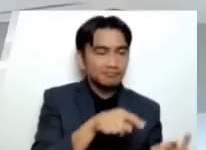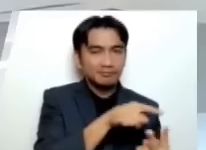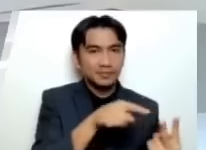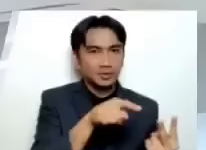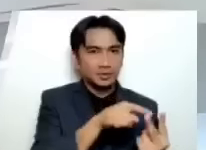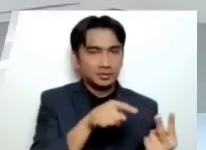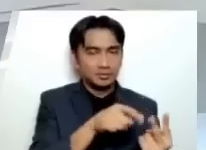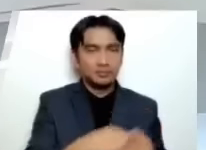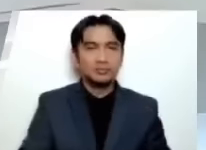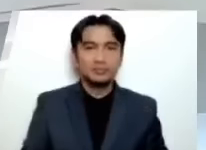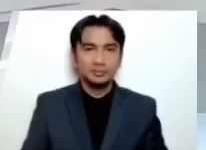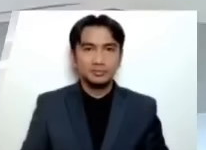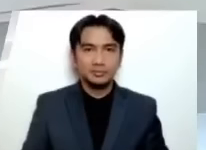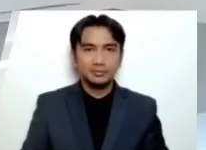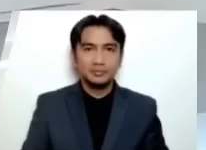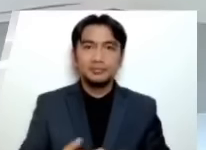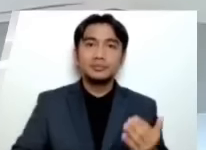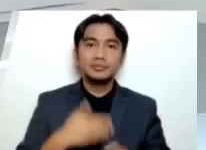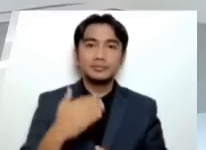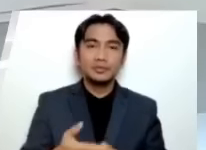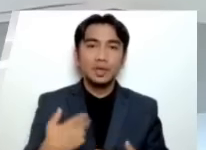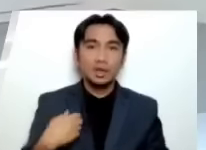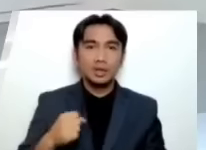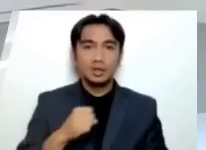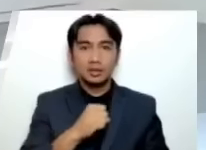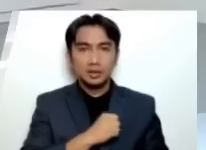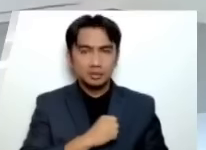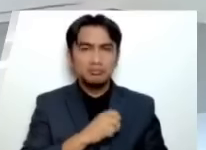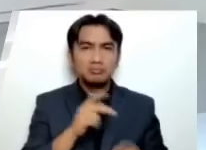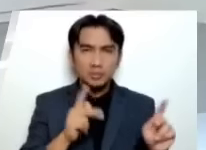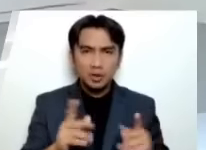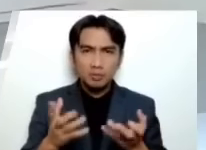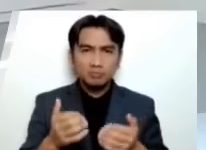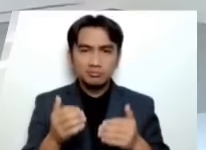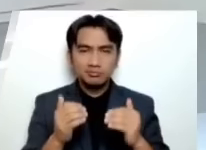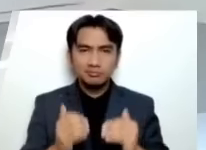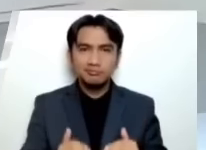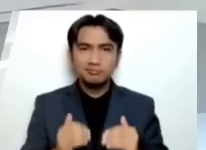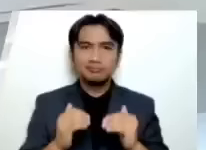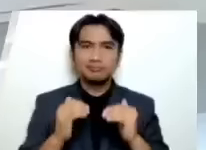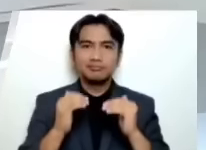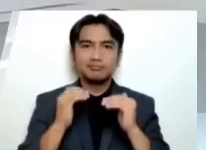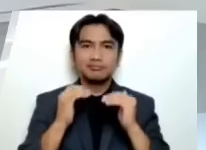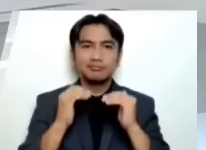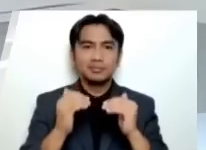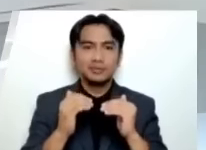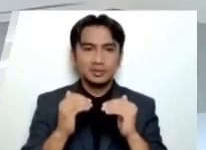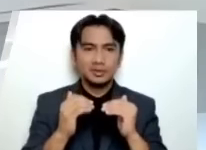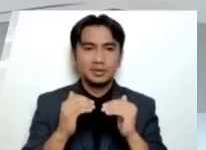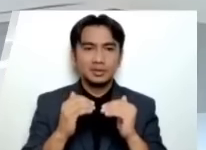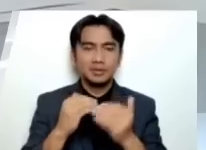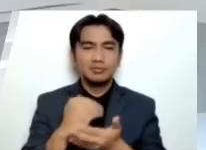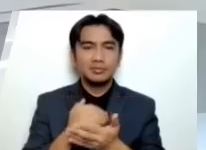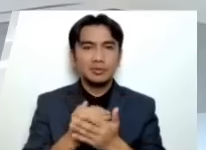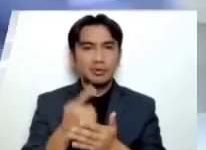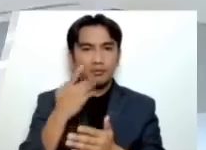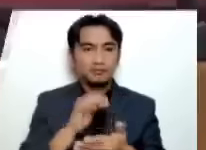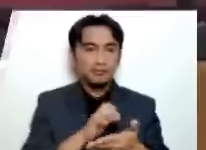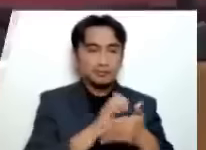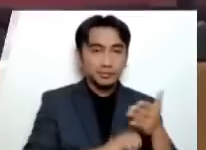Gusto raw ng ilang senador na taasan ang budget ng Office of the Vice President na tinapyasan ng Kamara. May report si Oscar